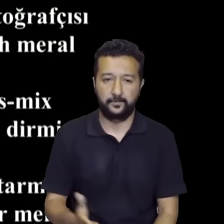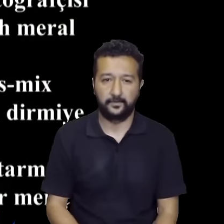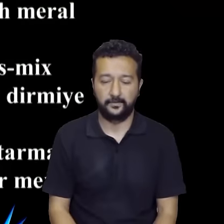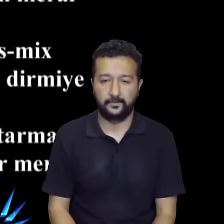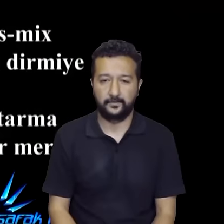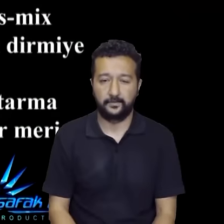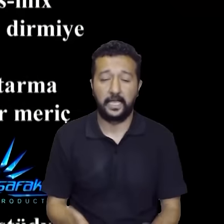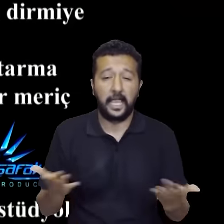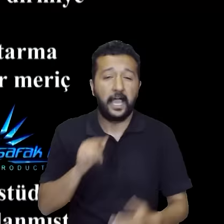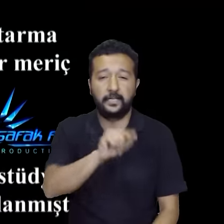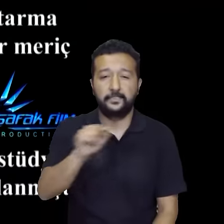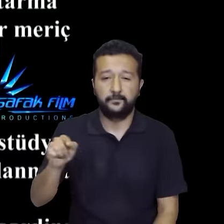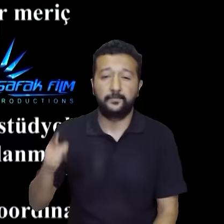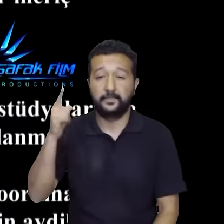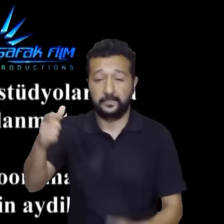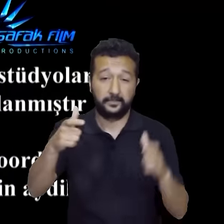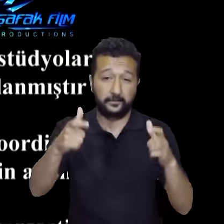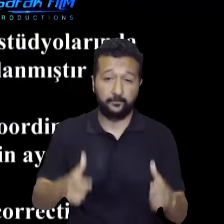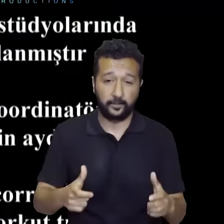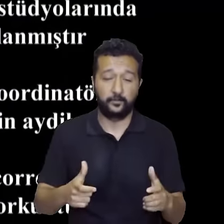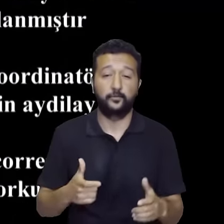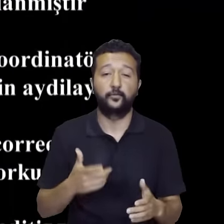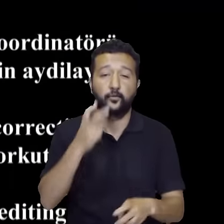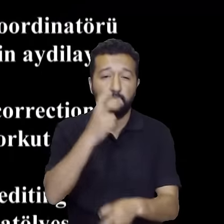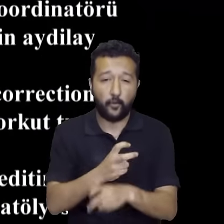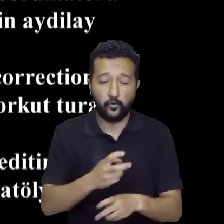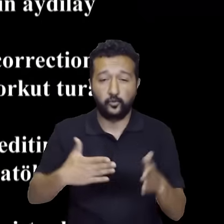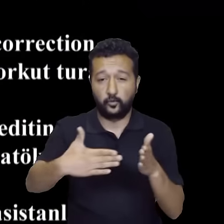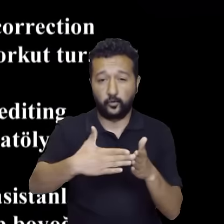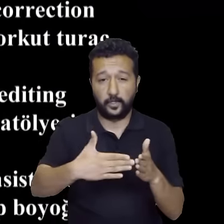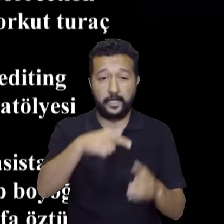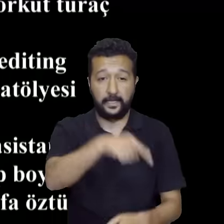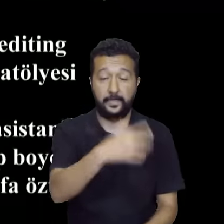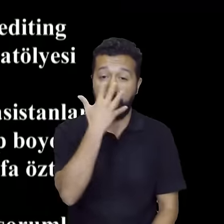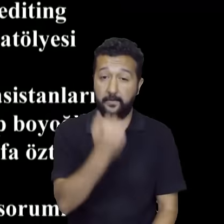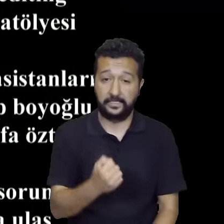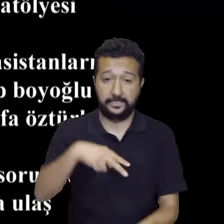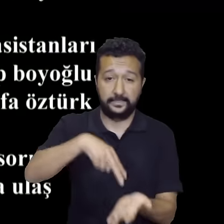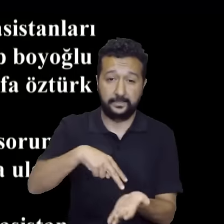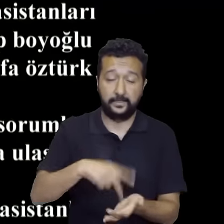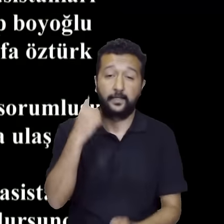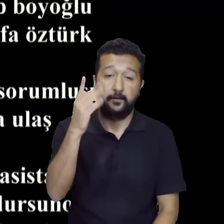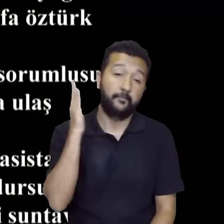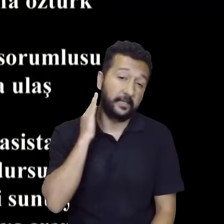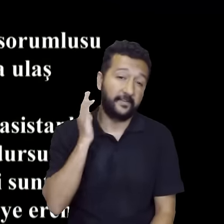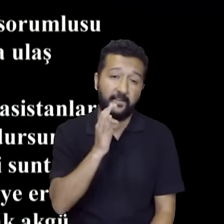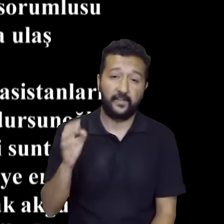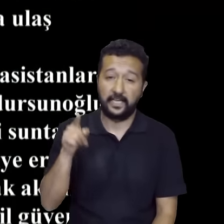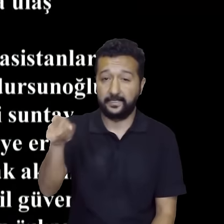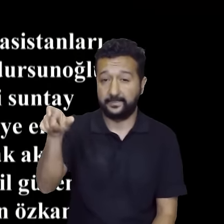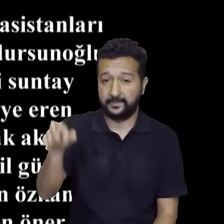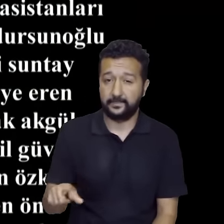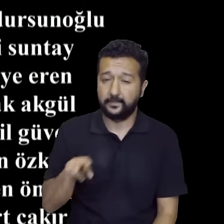Hangimiz sevmedik? Yorumcu Müslüm Gürses. Söz Ali Tekin Türe. Müzik Ali Osman Erbaşı. Oyuncular Itır Selen Soydar, Tarık Can